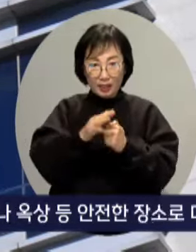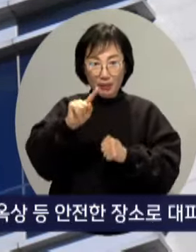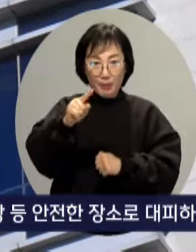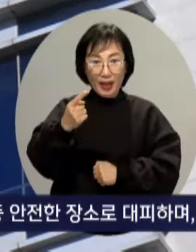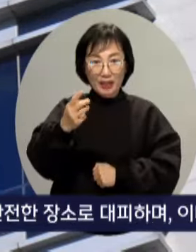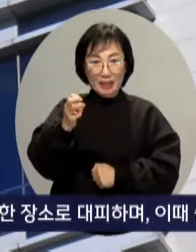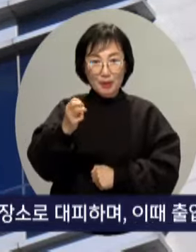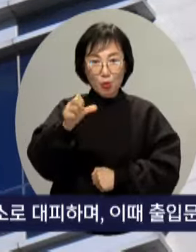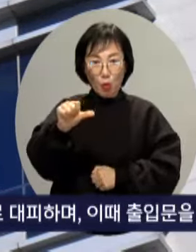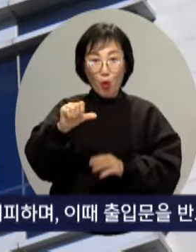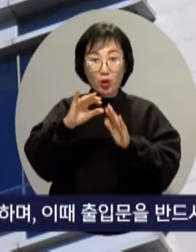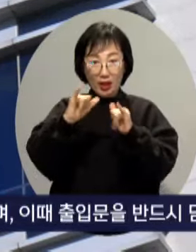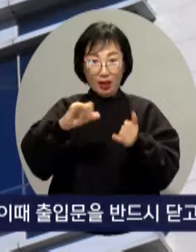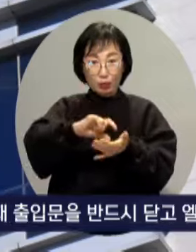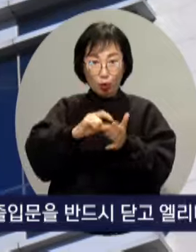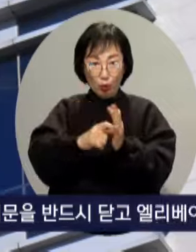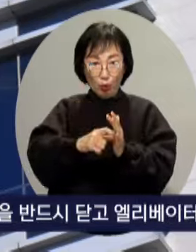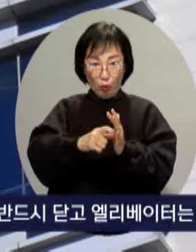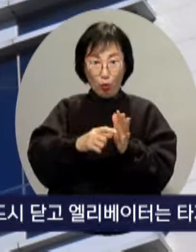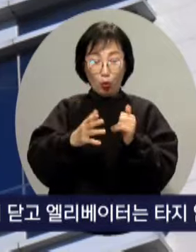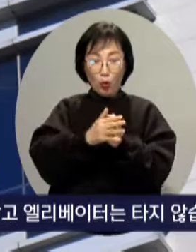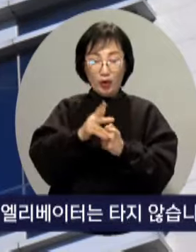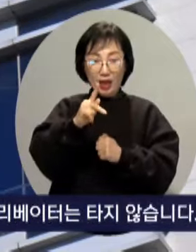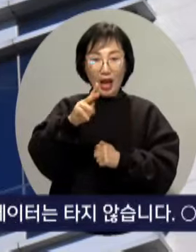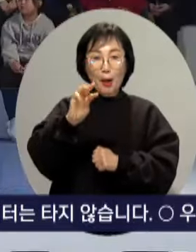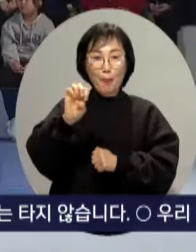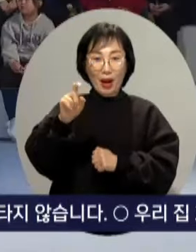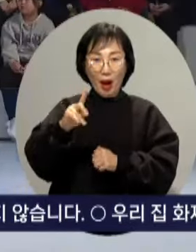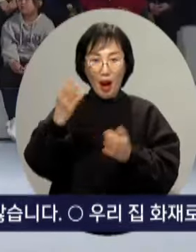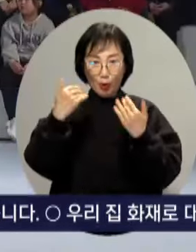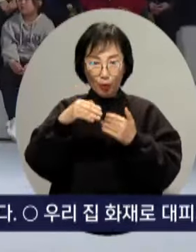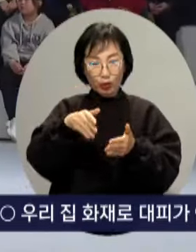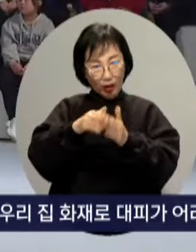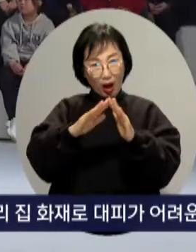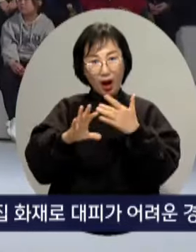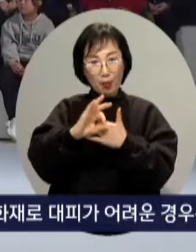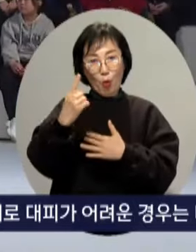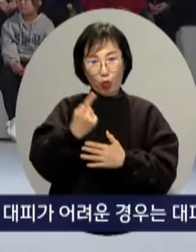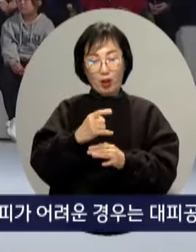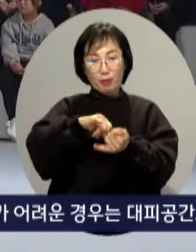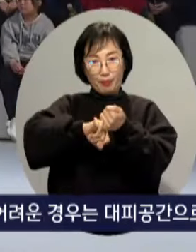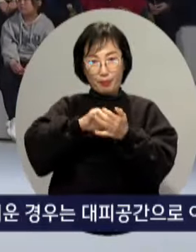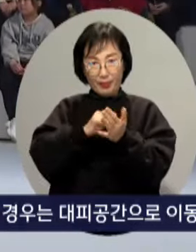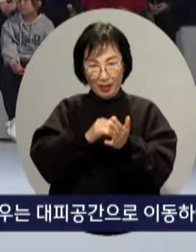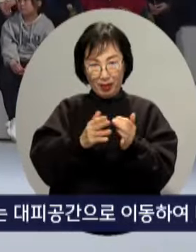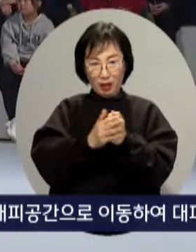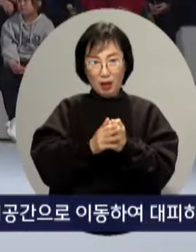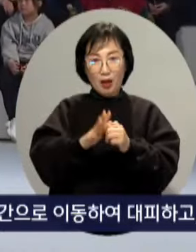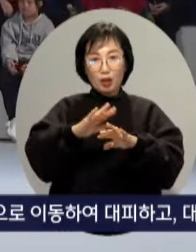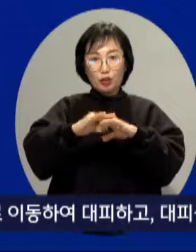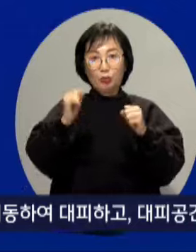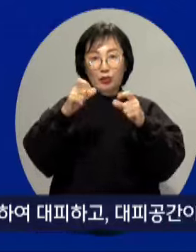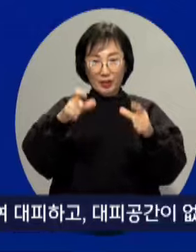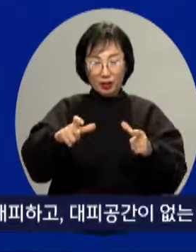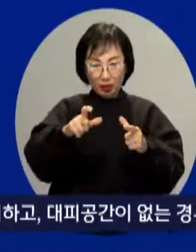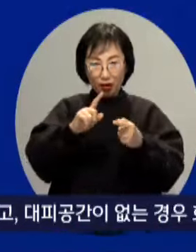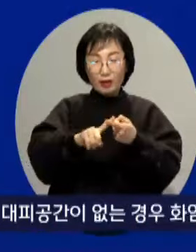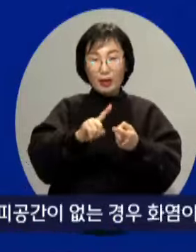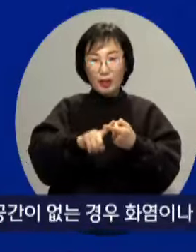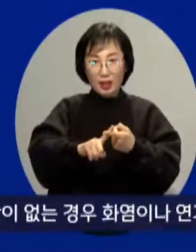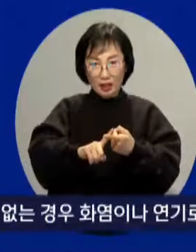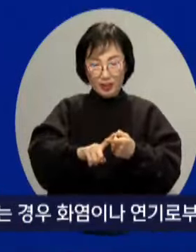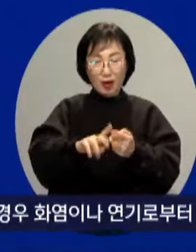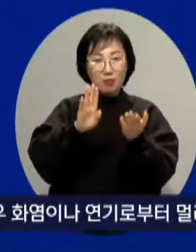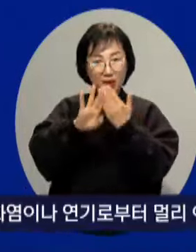K-POP가 설립된다고 하면 입학 의향이 있는 것으로는 전북 자치도의 미래를 밝힐 것이라는 국제 K-POP